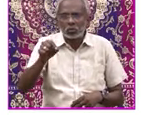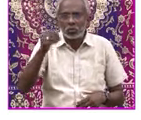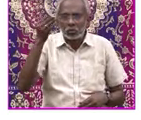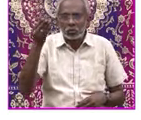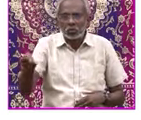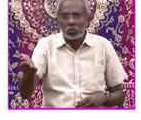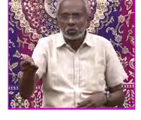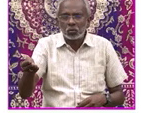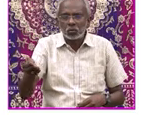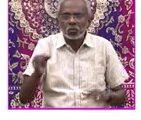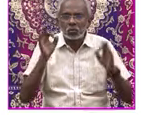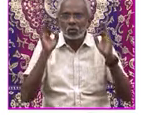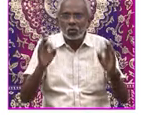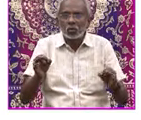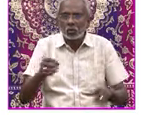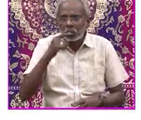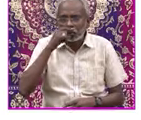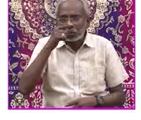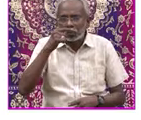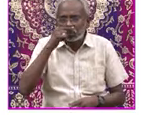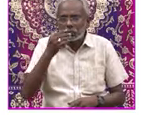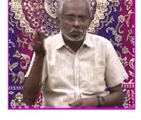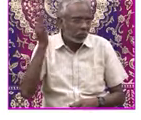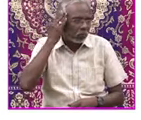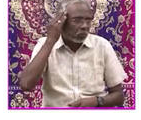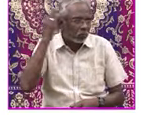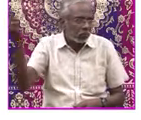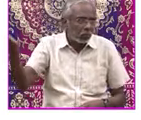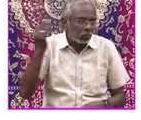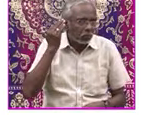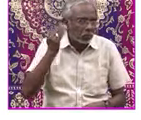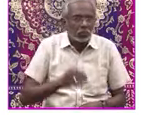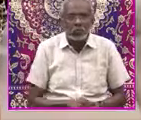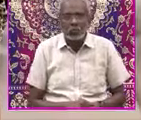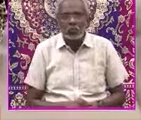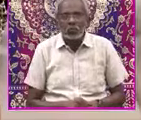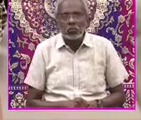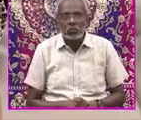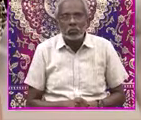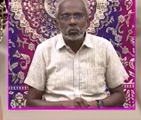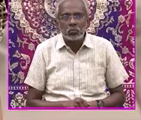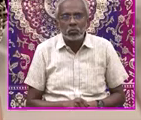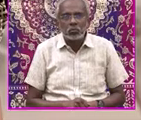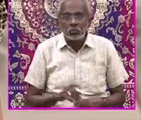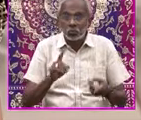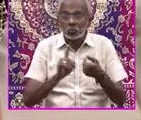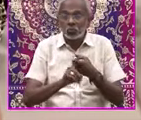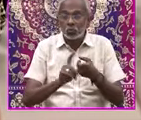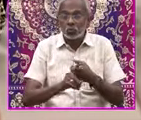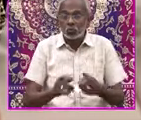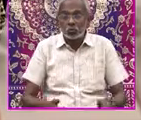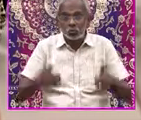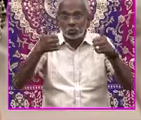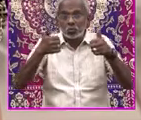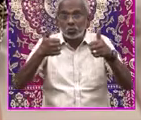இந்த நூலின் அருமையும் பெருமையும் நமக்கு விளங்கும். போரில் சிறந்தவர்